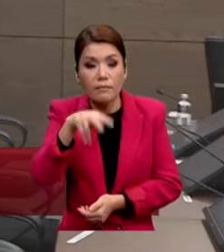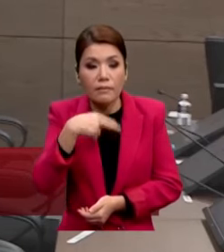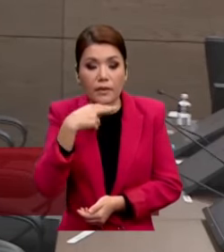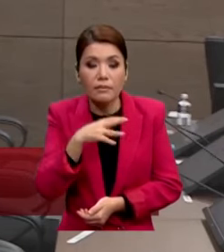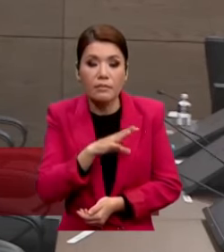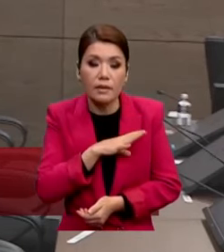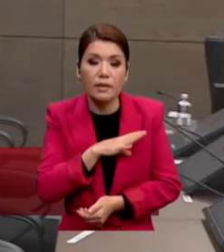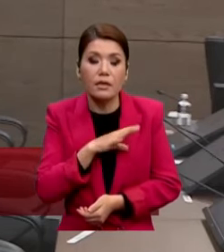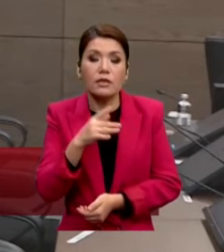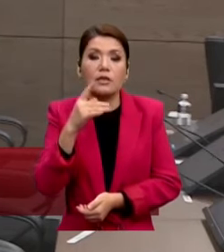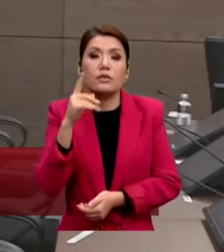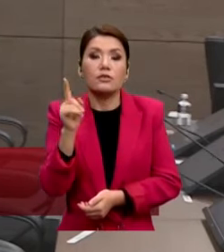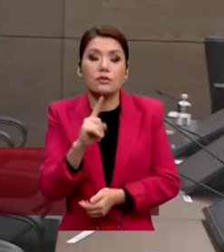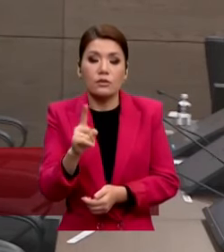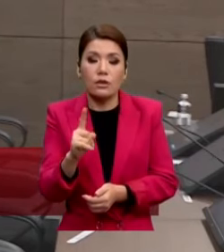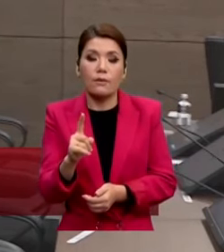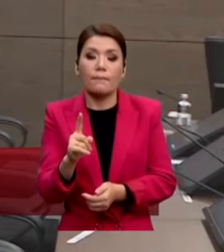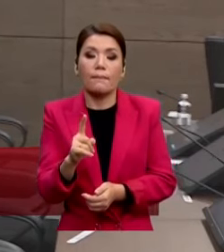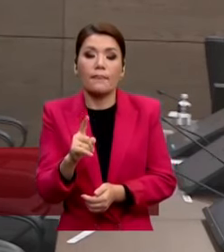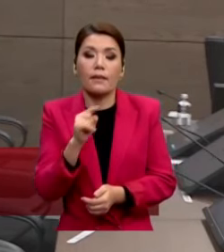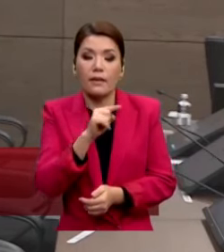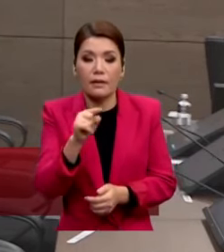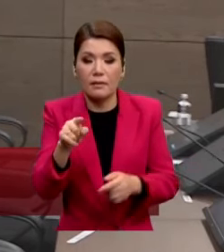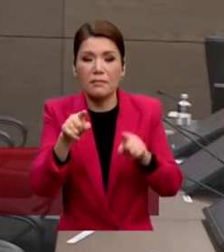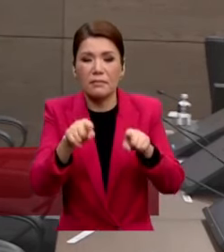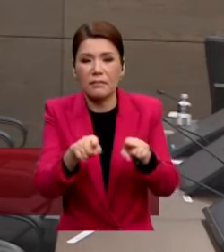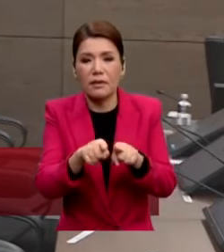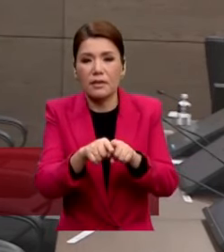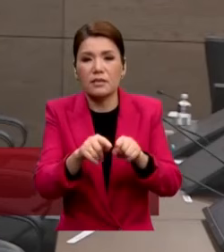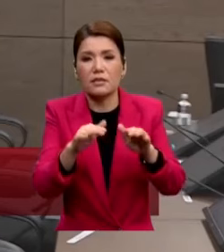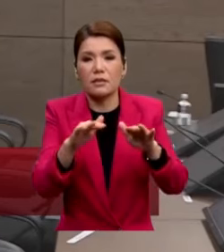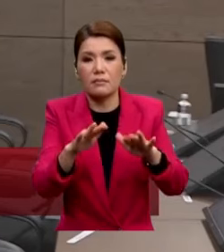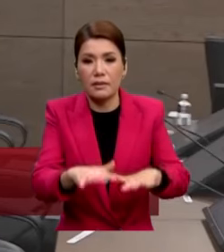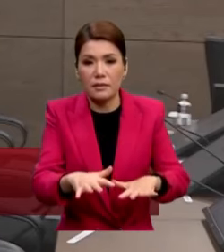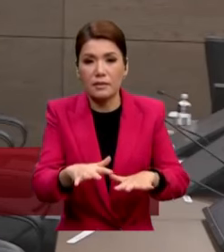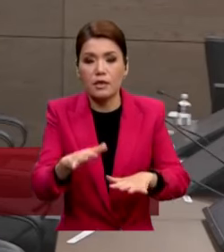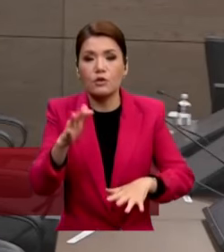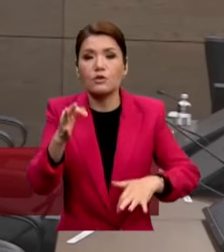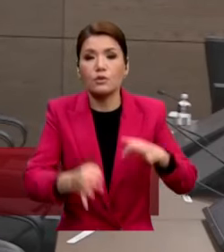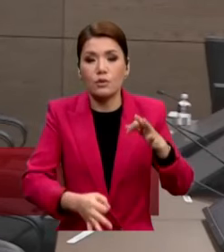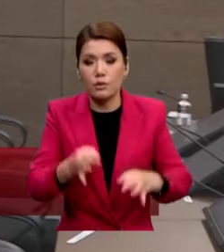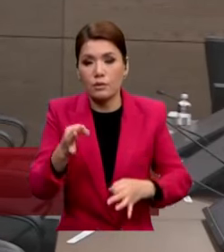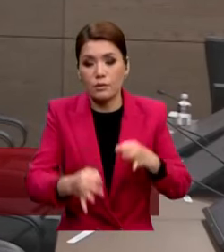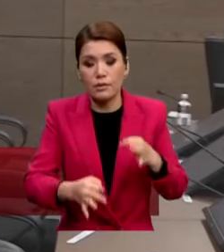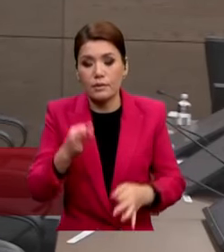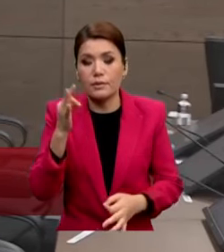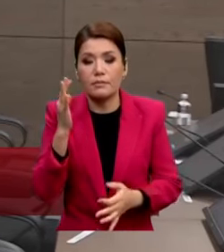ГАЗ заявил, что по некоторым таким объектам идут судебные тяжбы на предмет